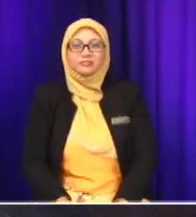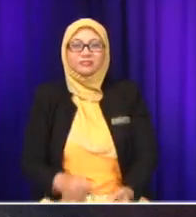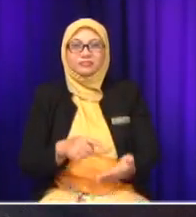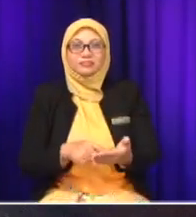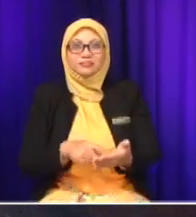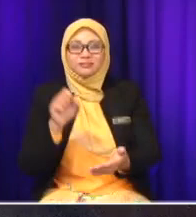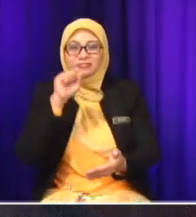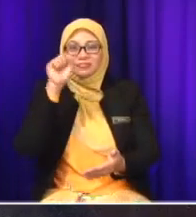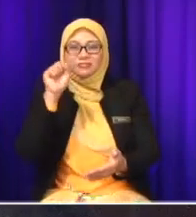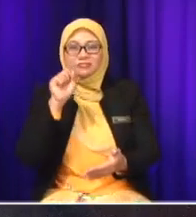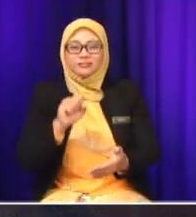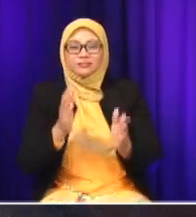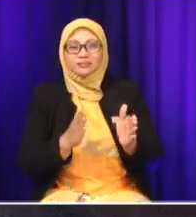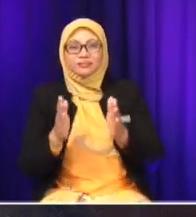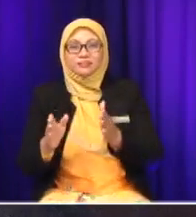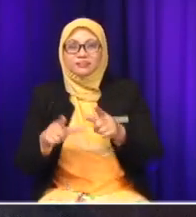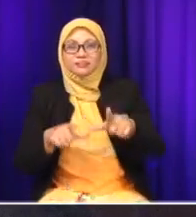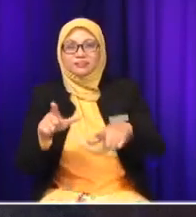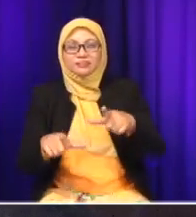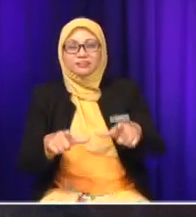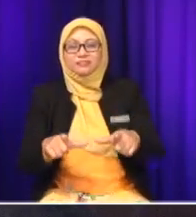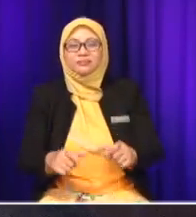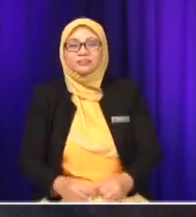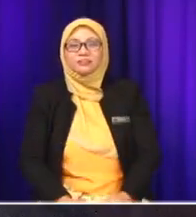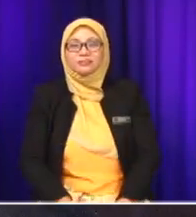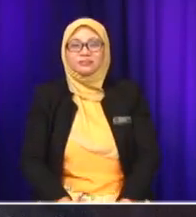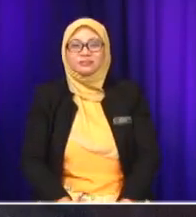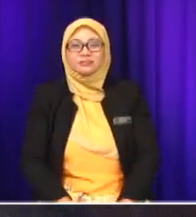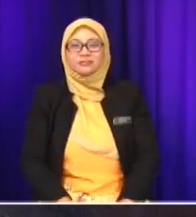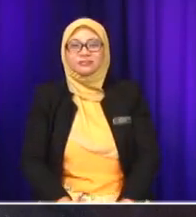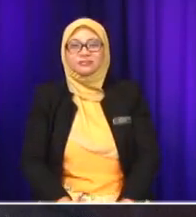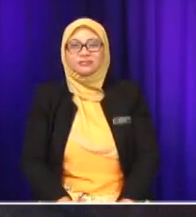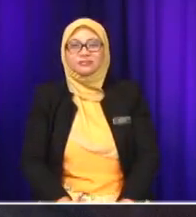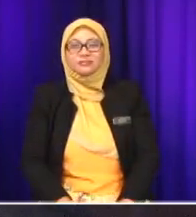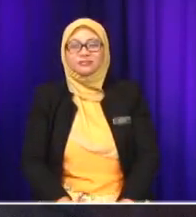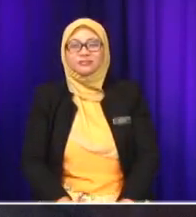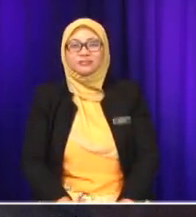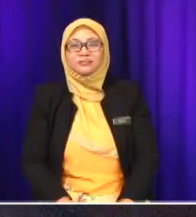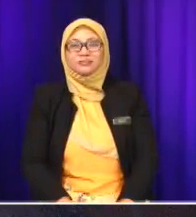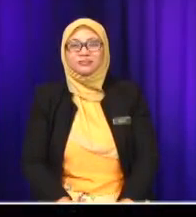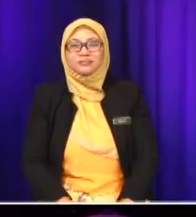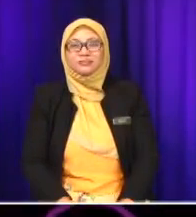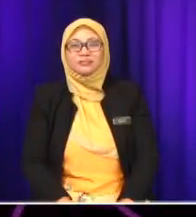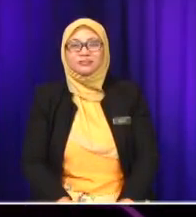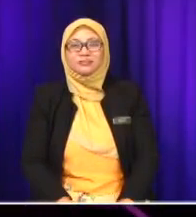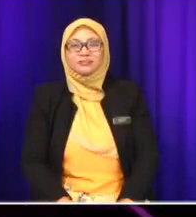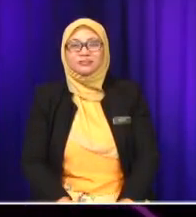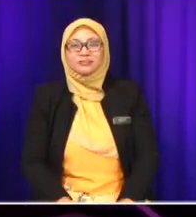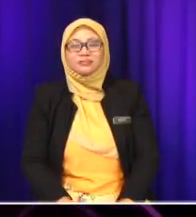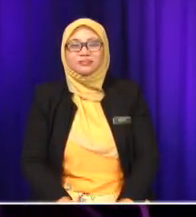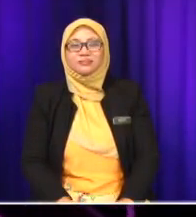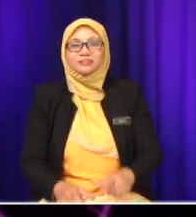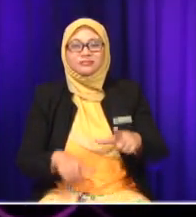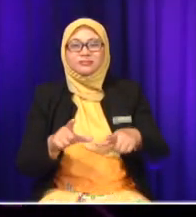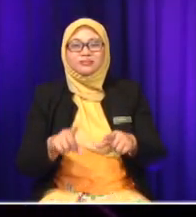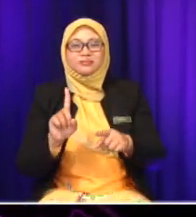salah satu mungkin Susah nak dapat Betul semua ni kita mulakan dengan kii Sil silakan langkah